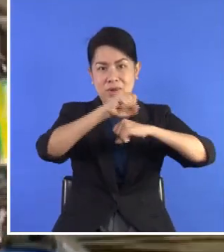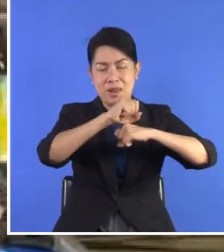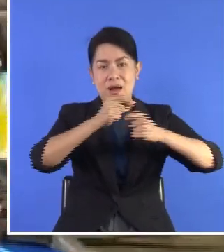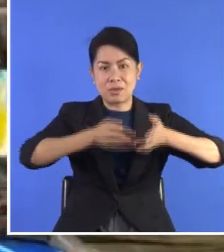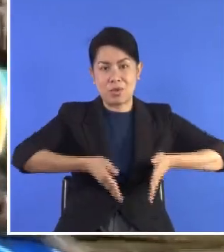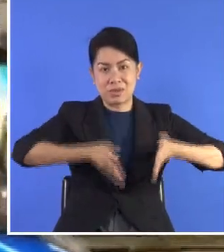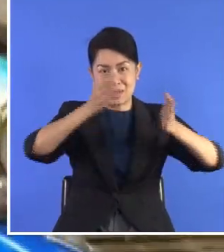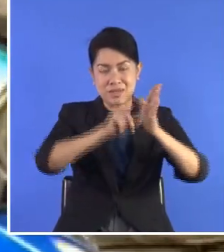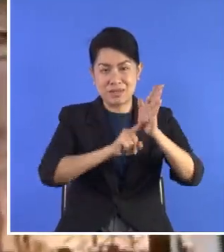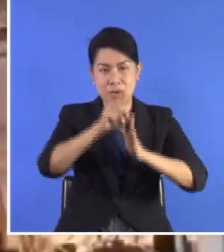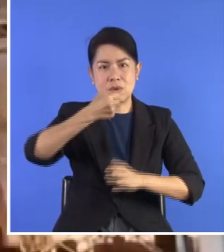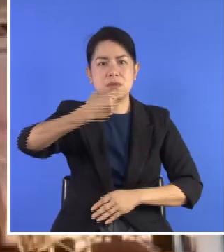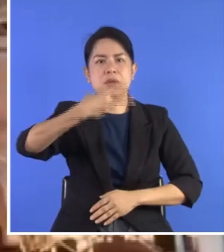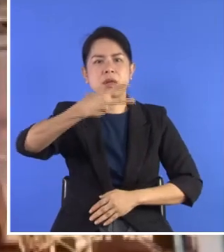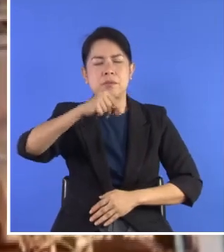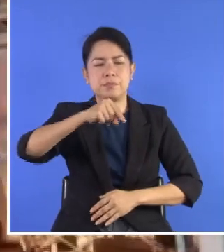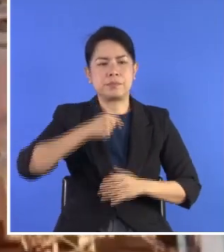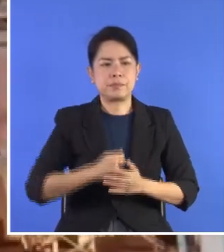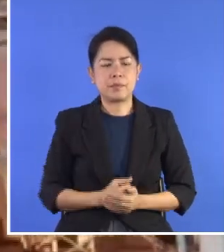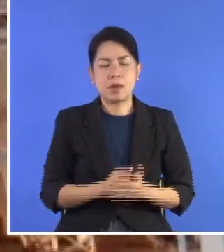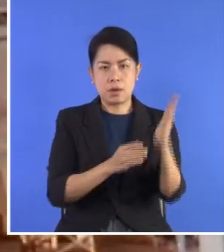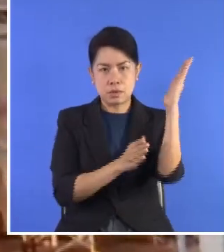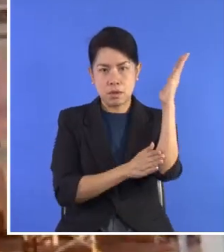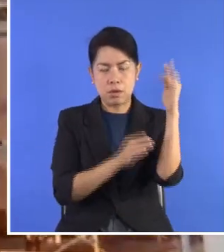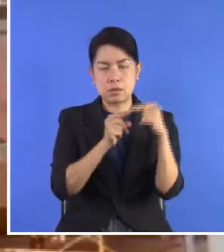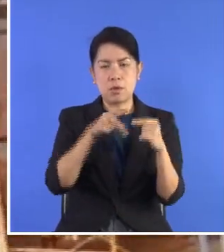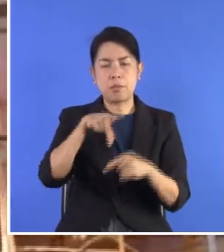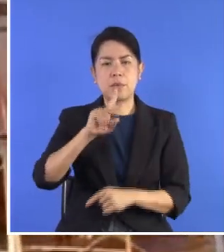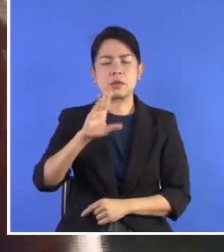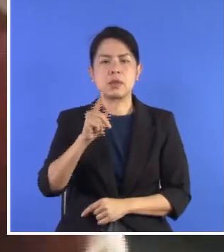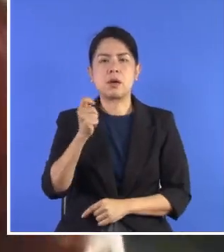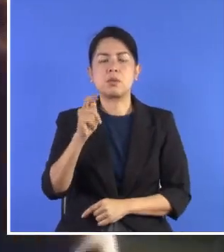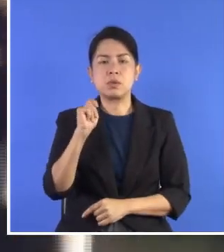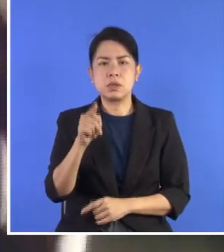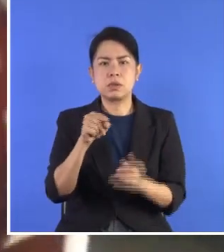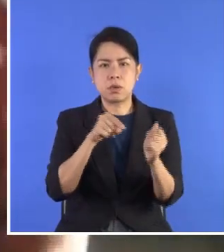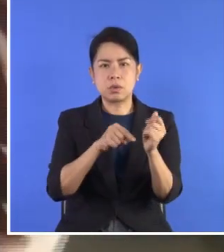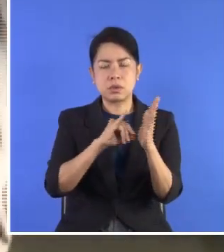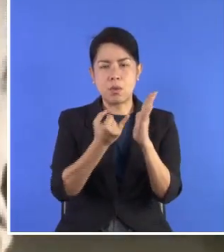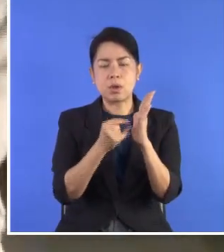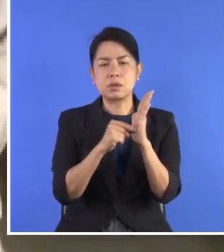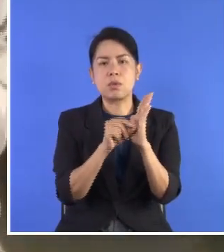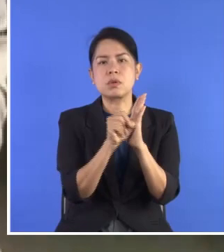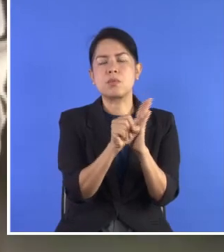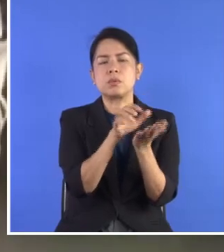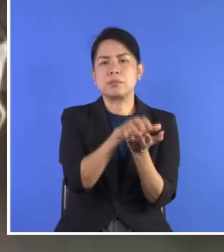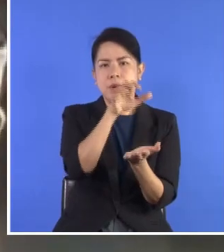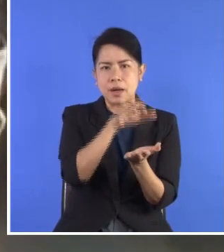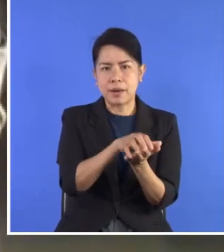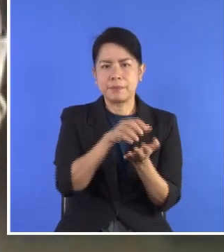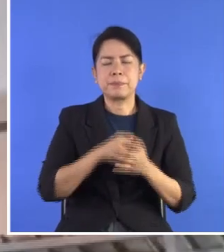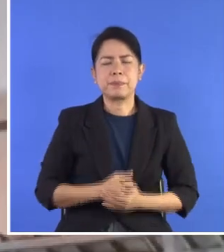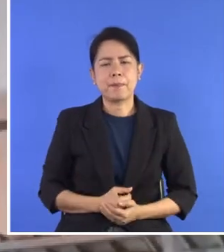ในซอยประชาอุทิศ 90ค่ะพื้นที่พระสมุทรเจดีย์สมุทรปราการนะคะนี่จะเห็นว่าจุดนี้เนี่ย